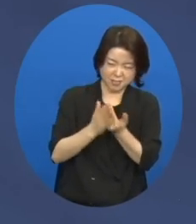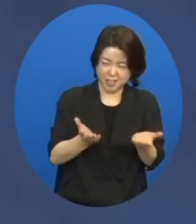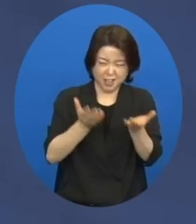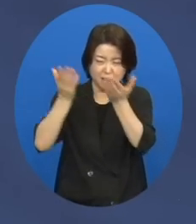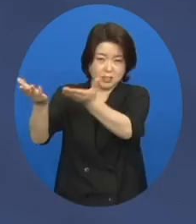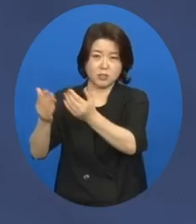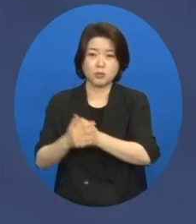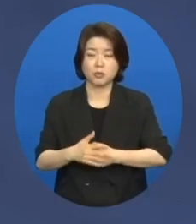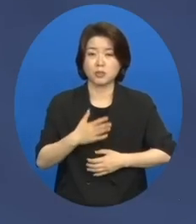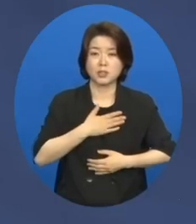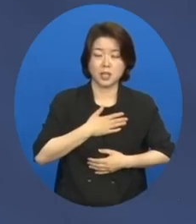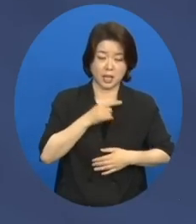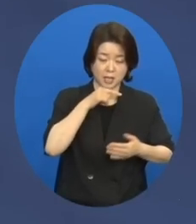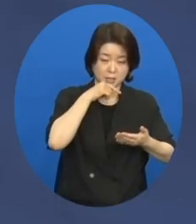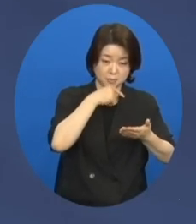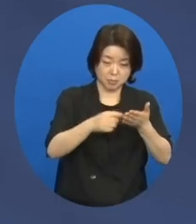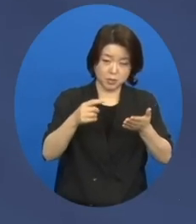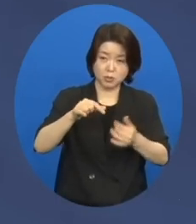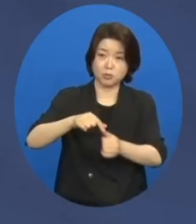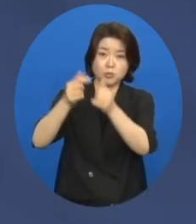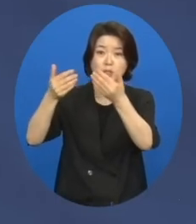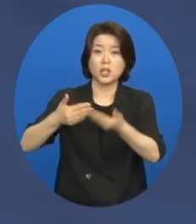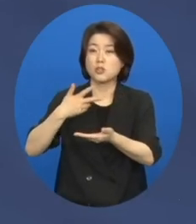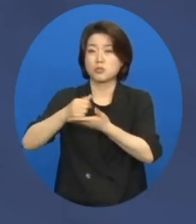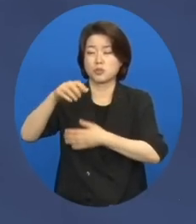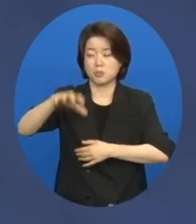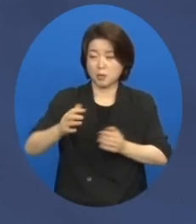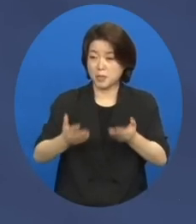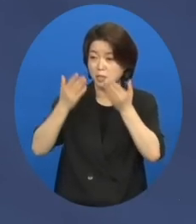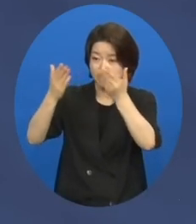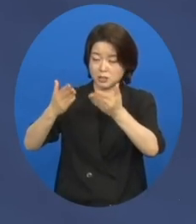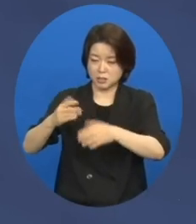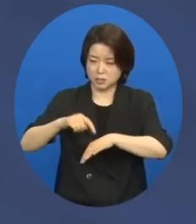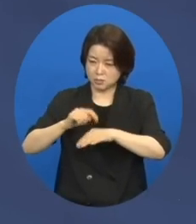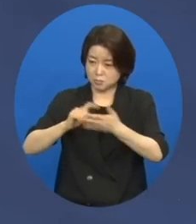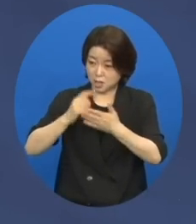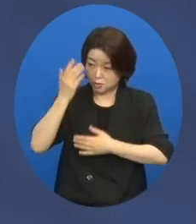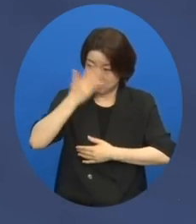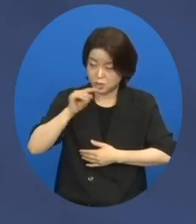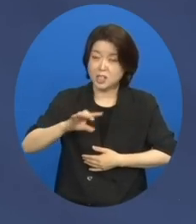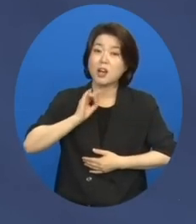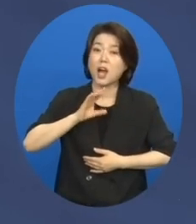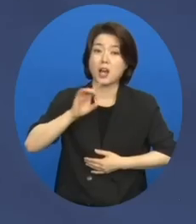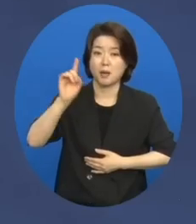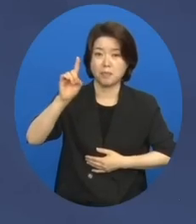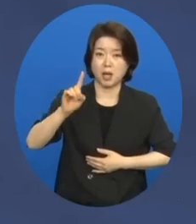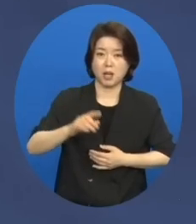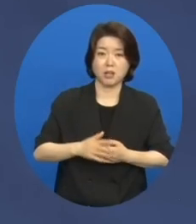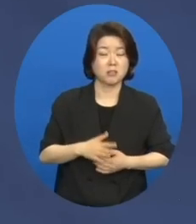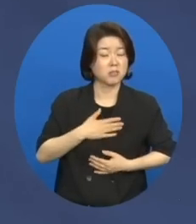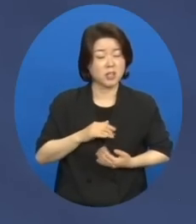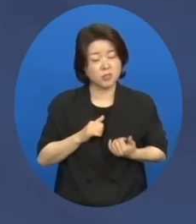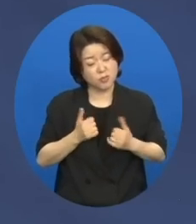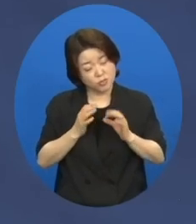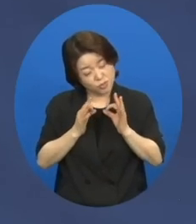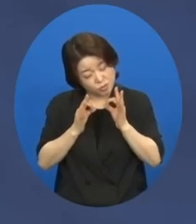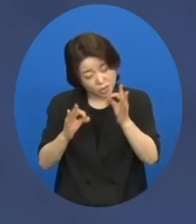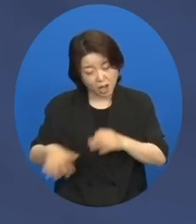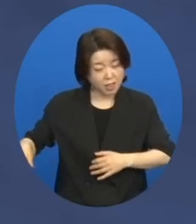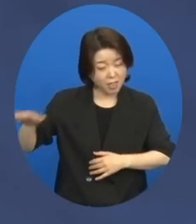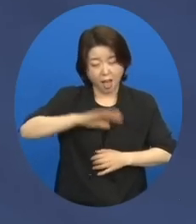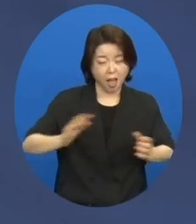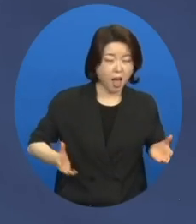나를 피로 사서 구원해 주신 주님 앞에 드릴 순정이 이거밖에 없다고 죽으라고 우리 전부를